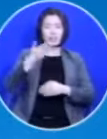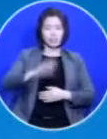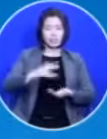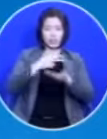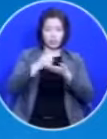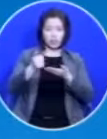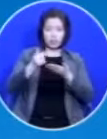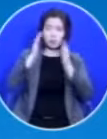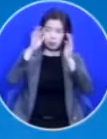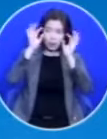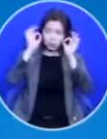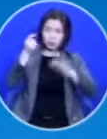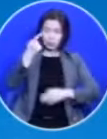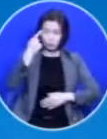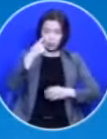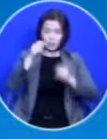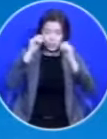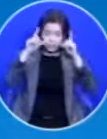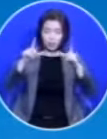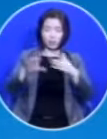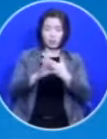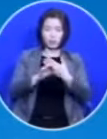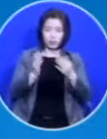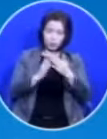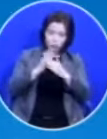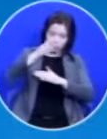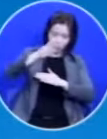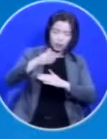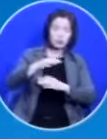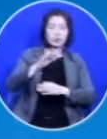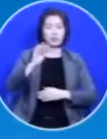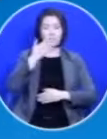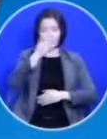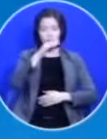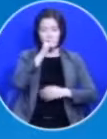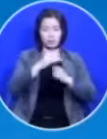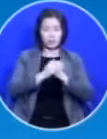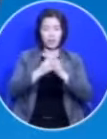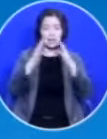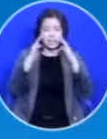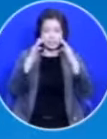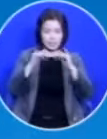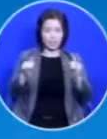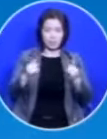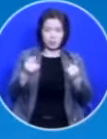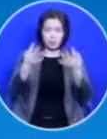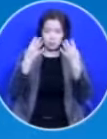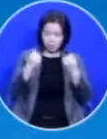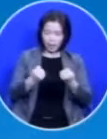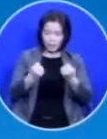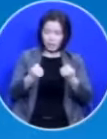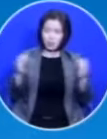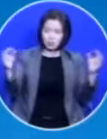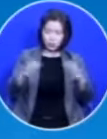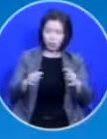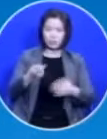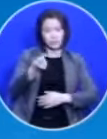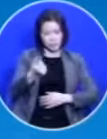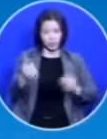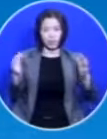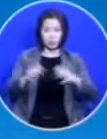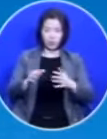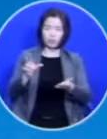눈이 열리고 하면 이제 그것도 넘어서게 됩니다 사람이 많이 모이고 적게 모이고 문제가